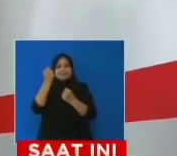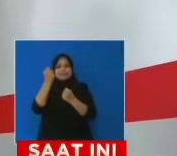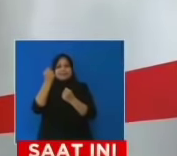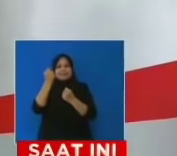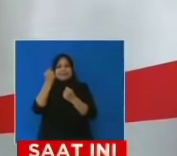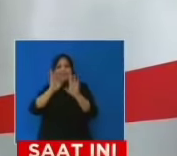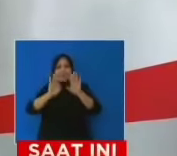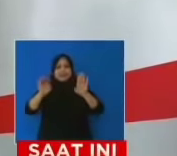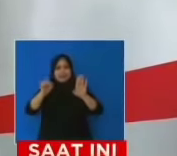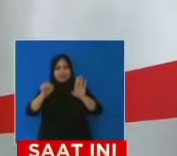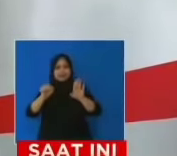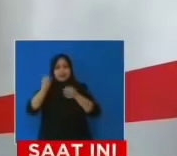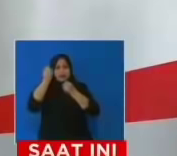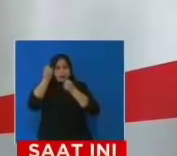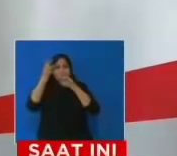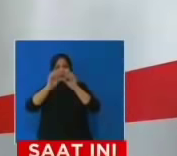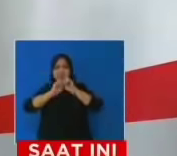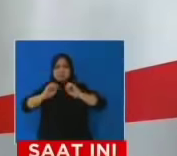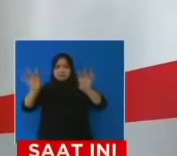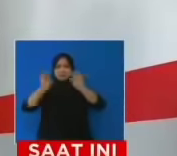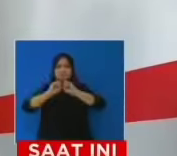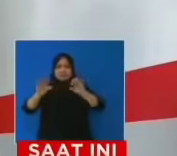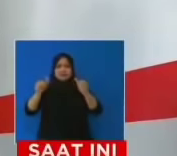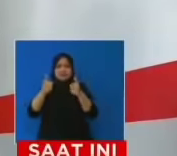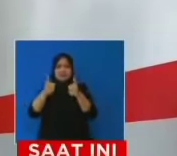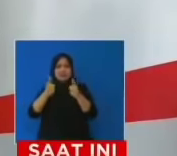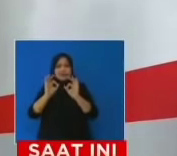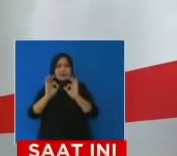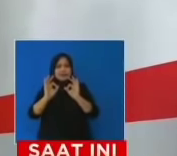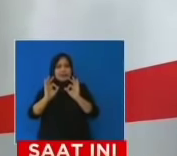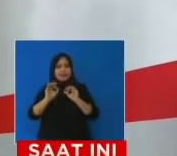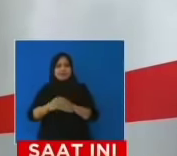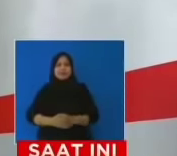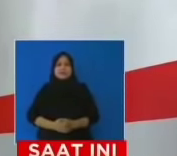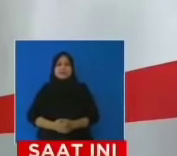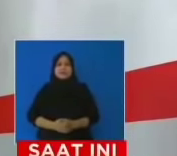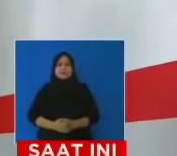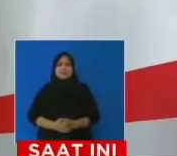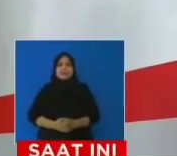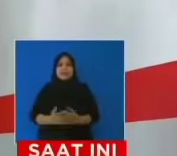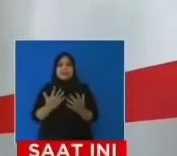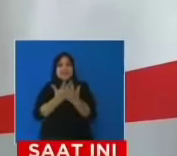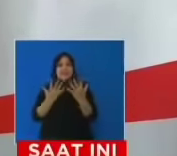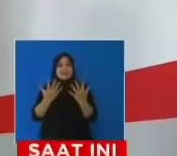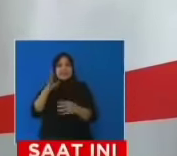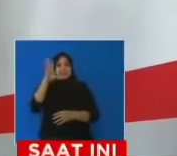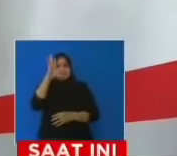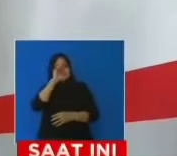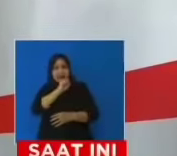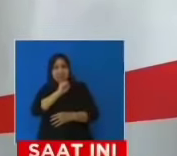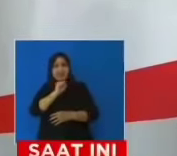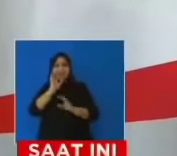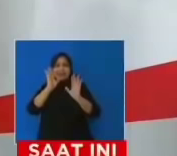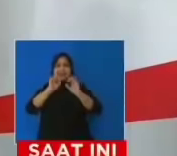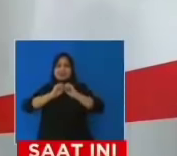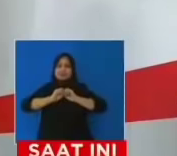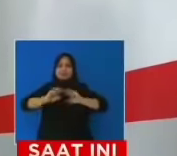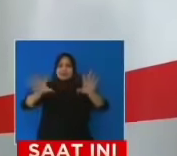informasi yang benar dan kemudian bisa dipahami serta dibagikan ke banyak orang.